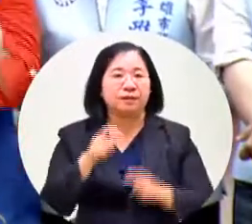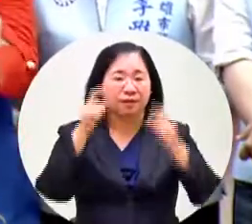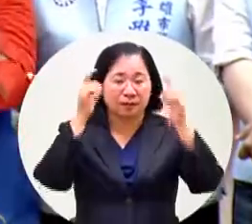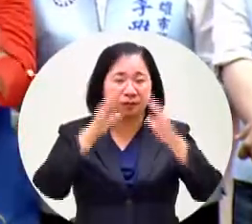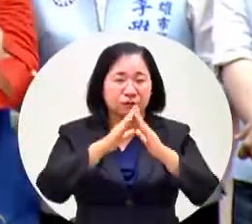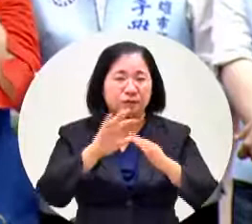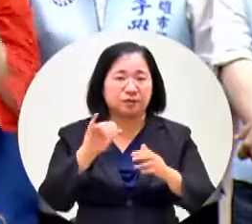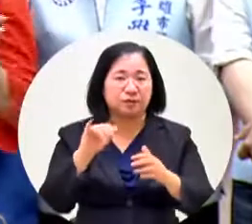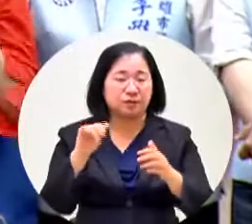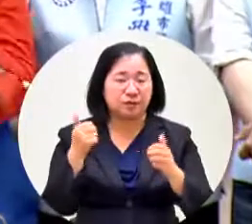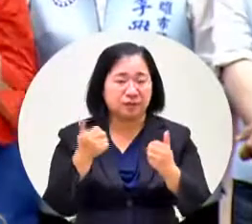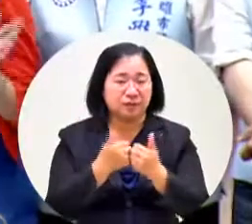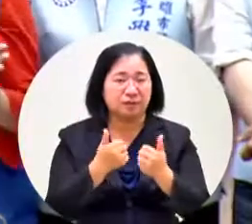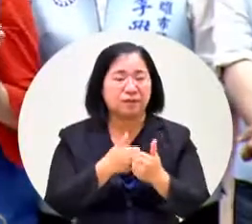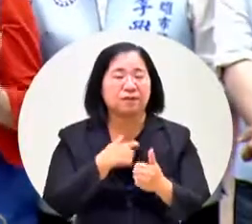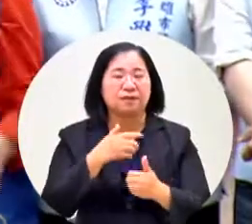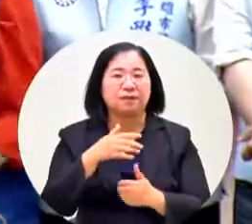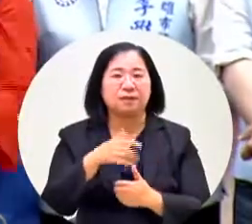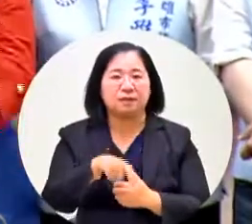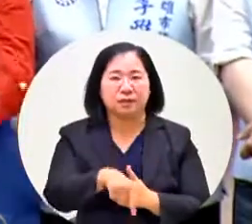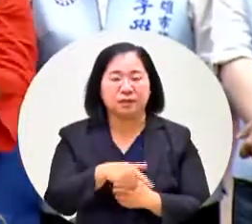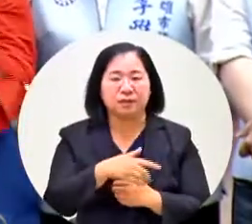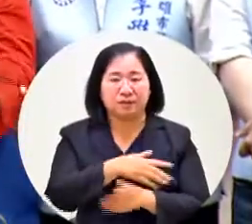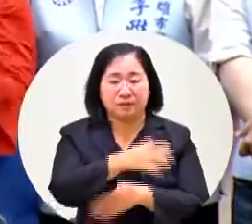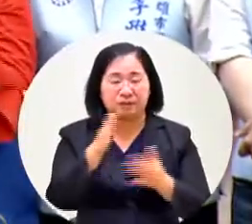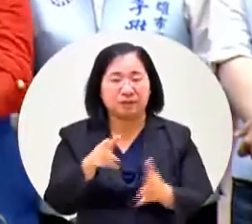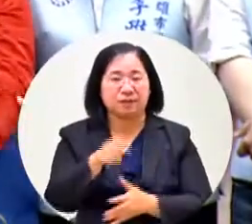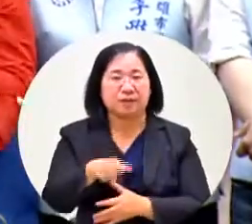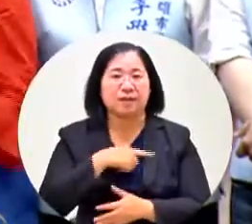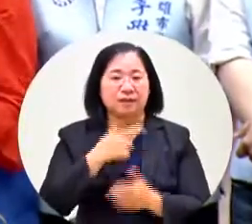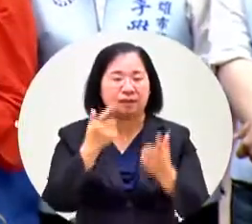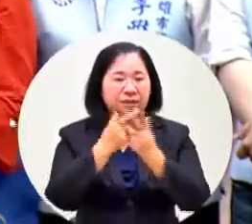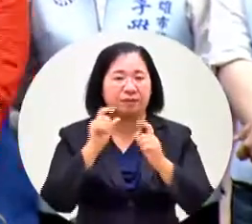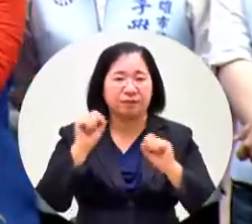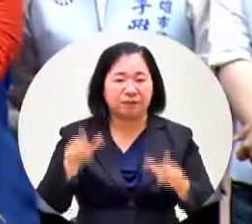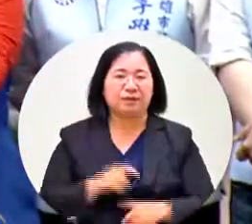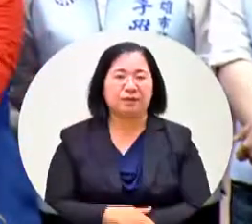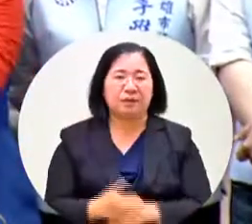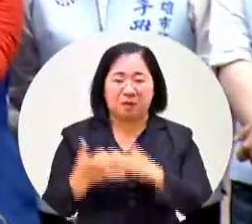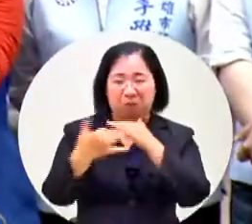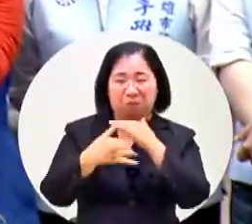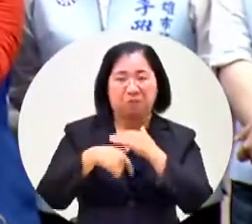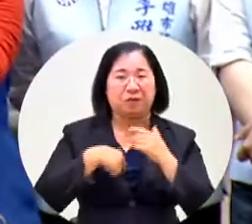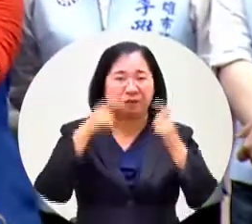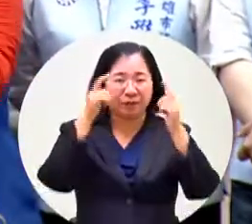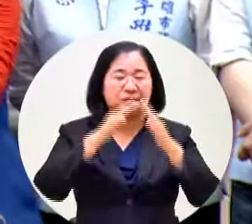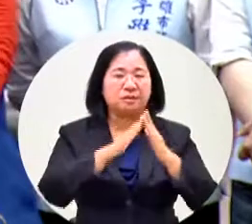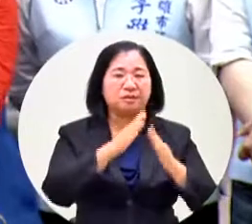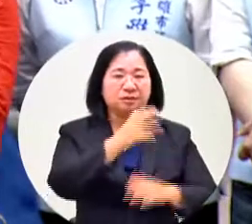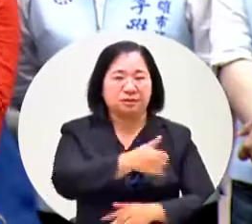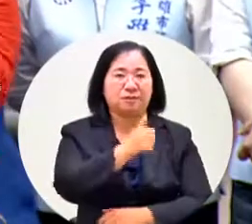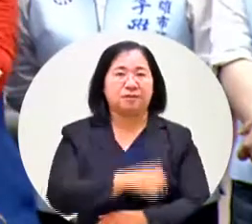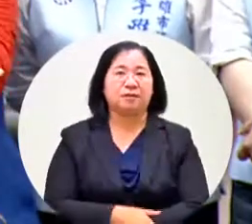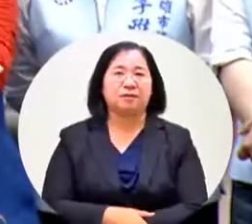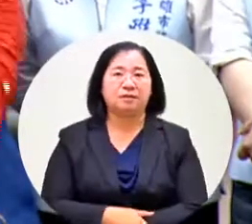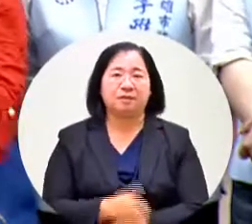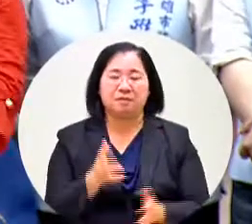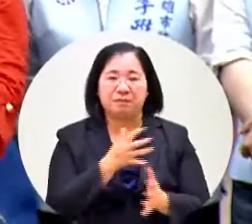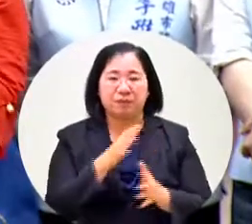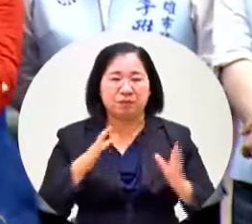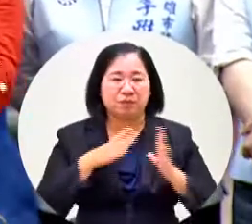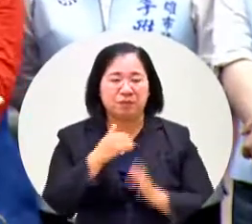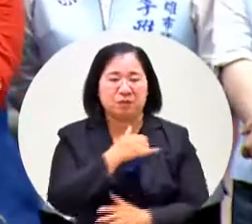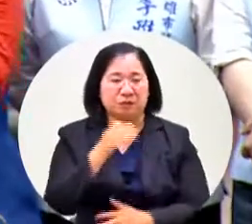楚，高雄市议会的议事跟台北、新北市是不一样的，所以不要来污蔑我们高雄市、我们的市长、我们